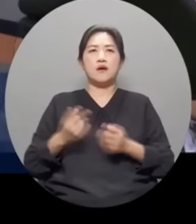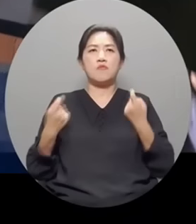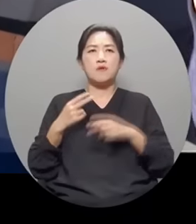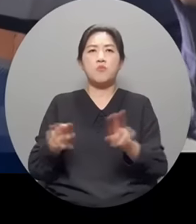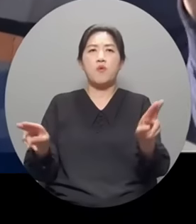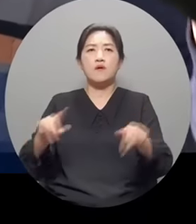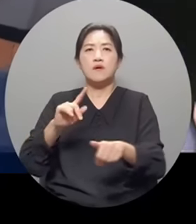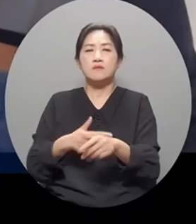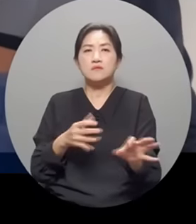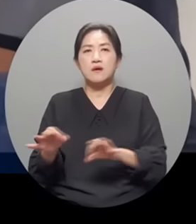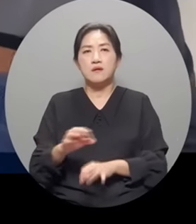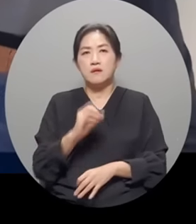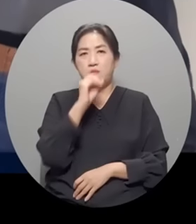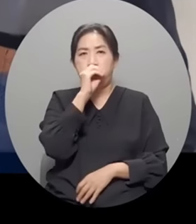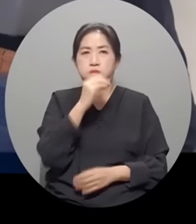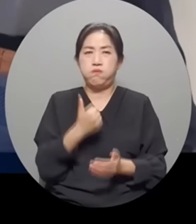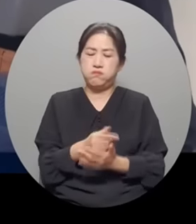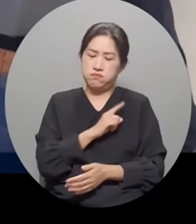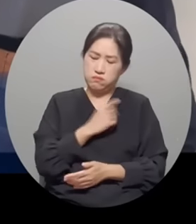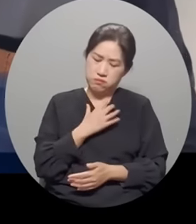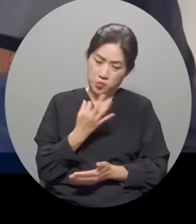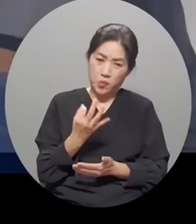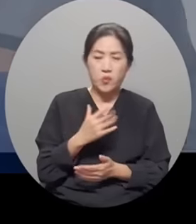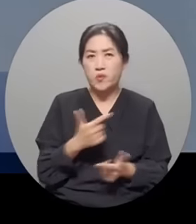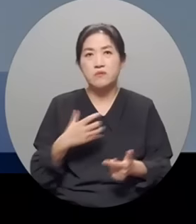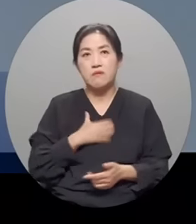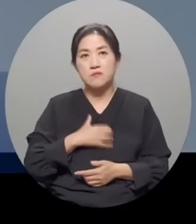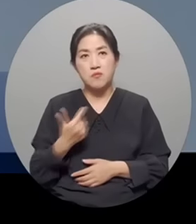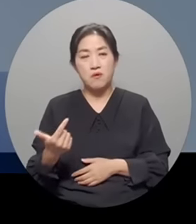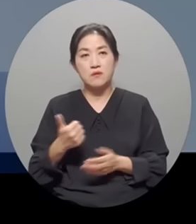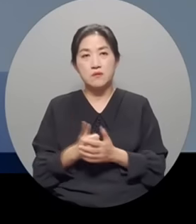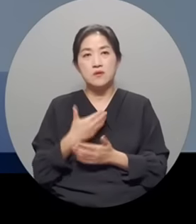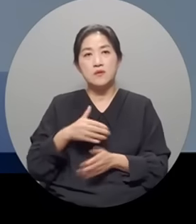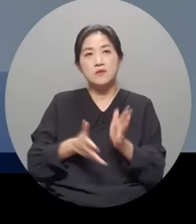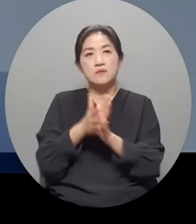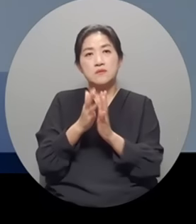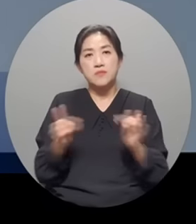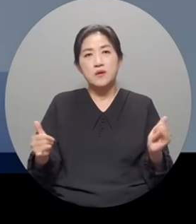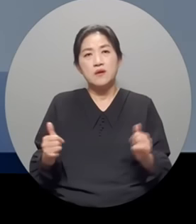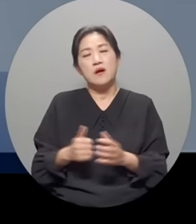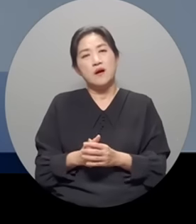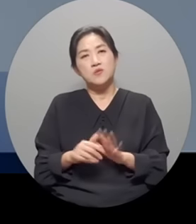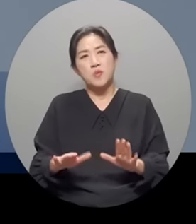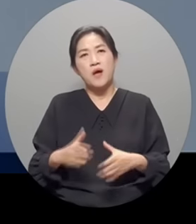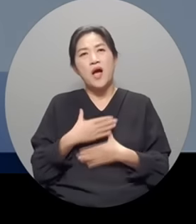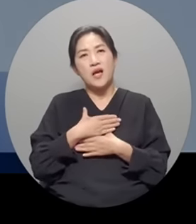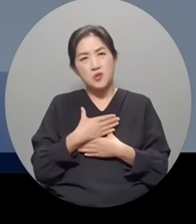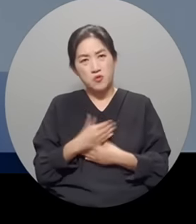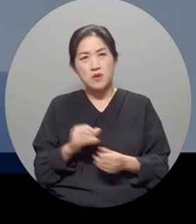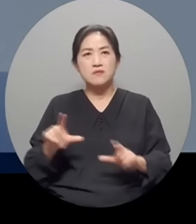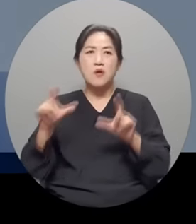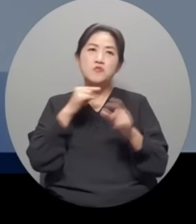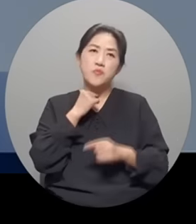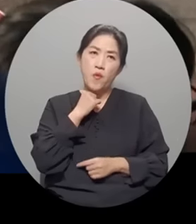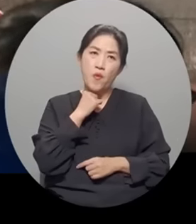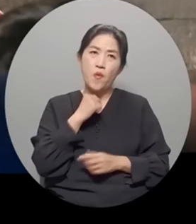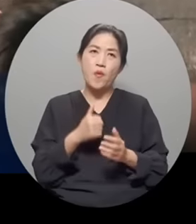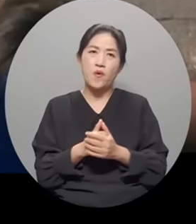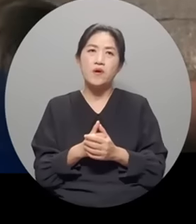되면 장사를 거의 못하니까 그게 제일 걱정이죠. 저희 시민들은 좀 이렇게 좀 안정적이고 뭐